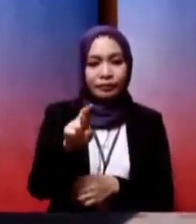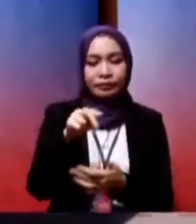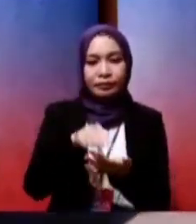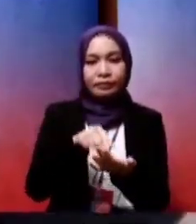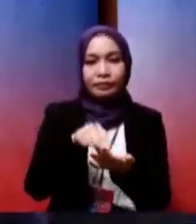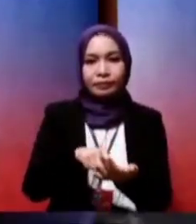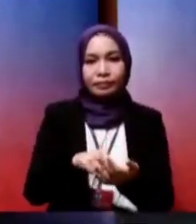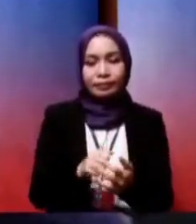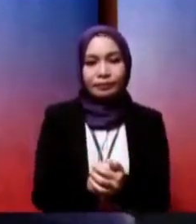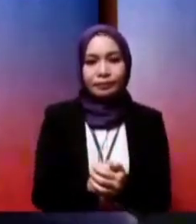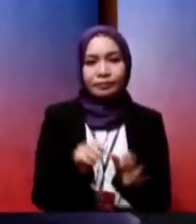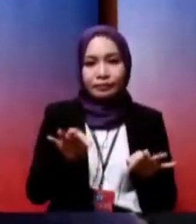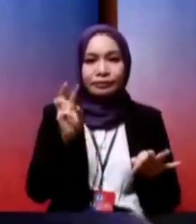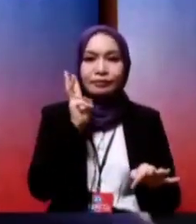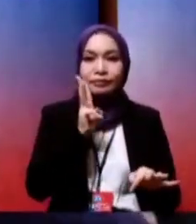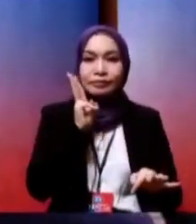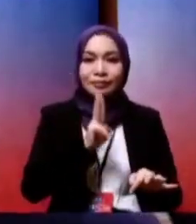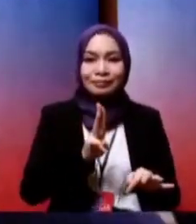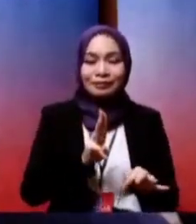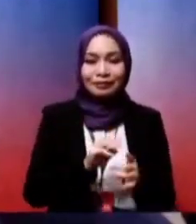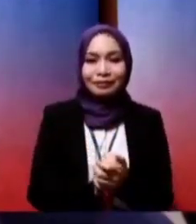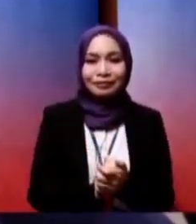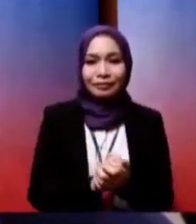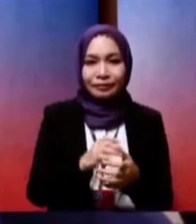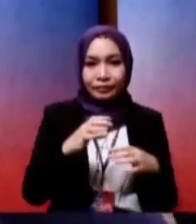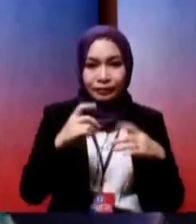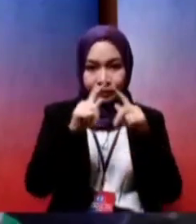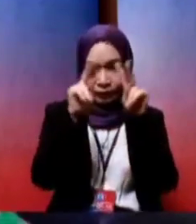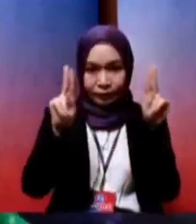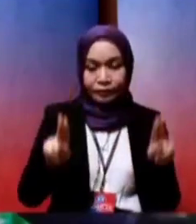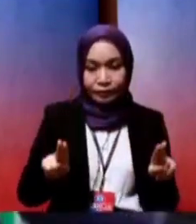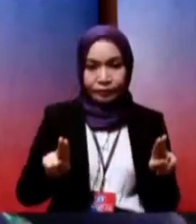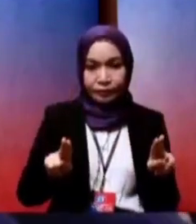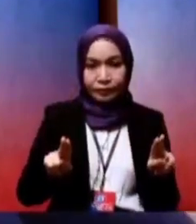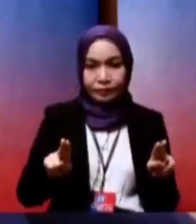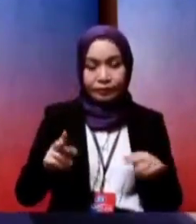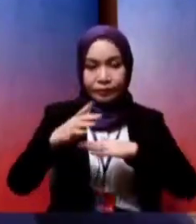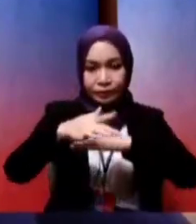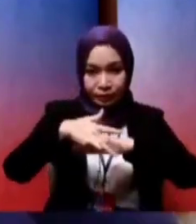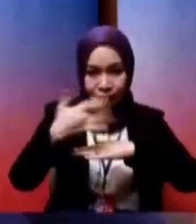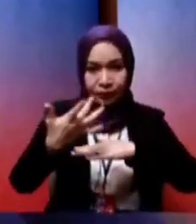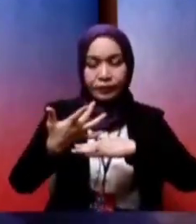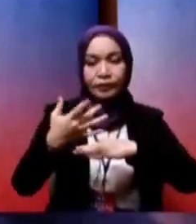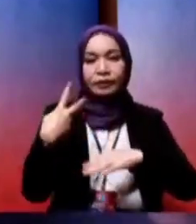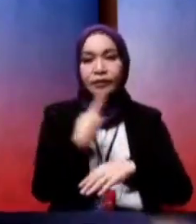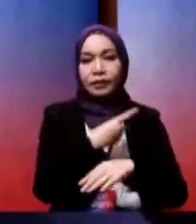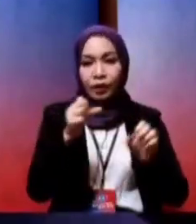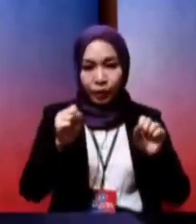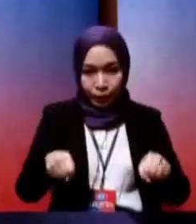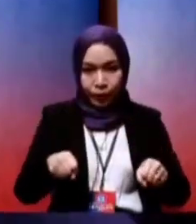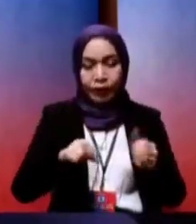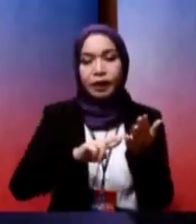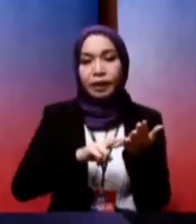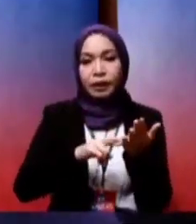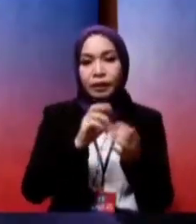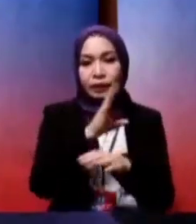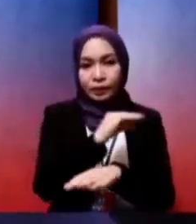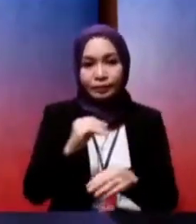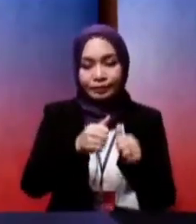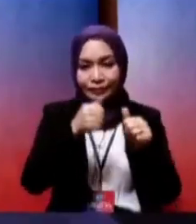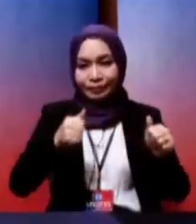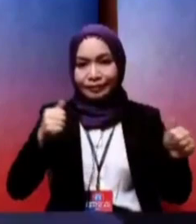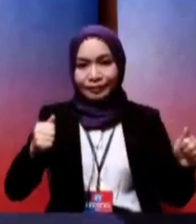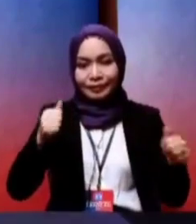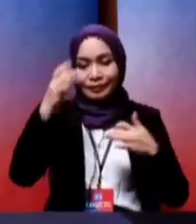wanita saring awal ujian HPV DNA kita boleh ambil rawatan kita boleh elakkan kanser